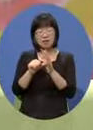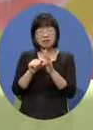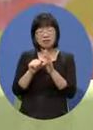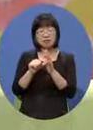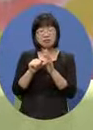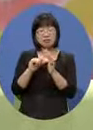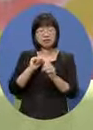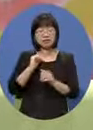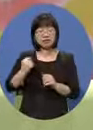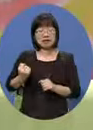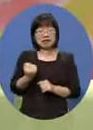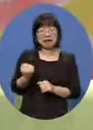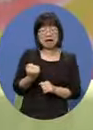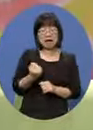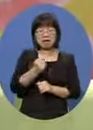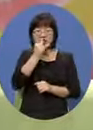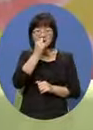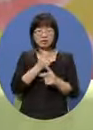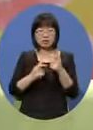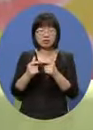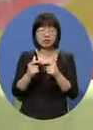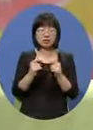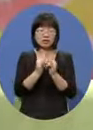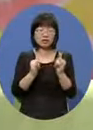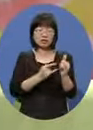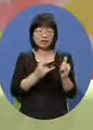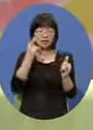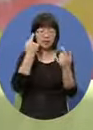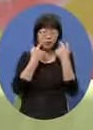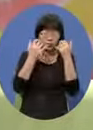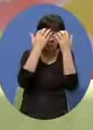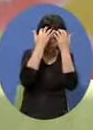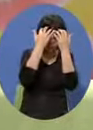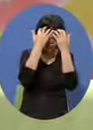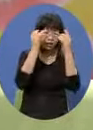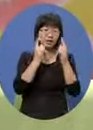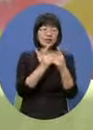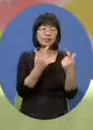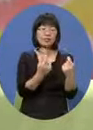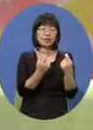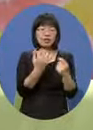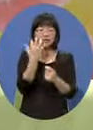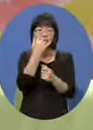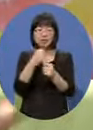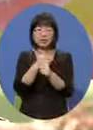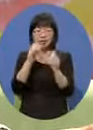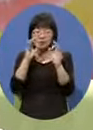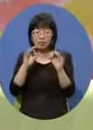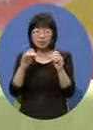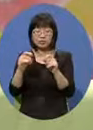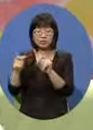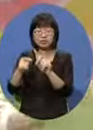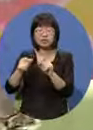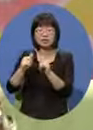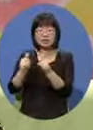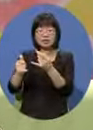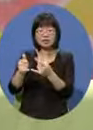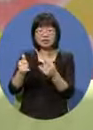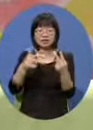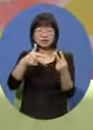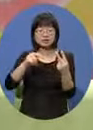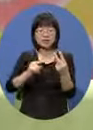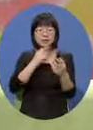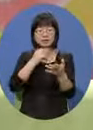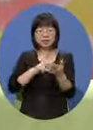더욱더 사람한테 고통을 줄 수도 있을 것 같은데 더더군다나 이 성폭력 같은 경우는 주변 사람들로 인해서 제2차적인